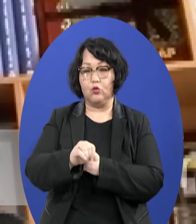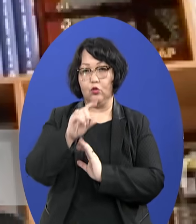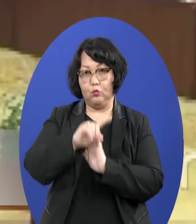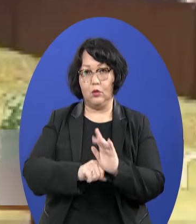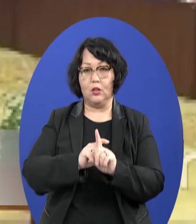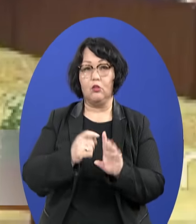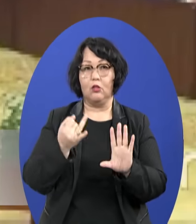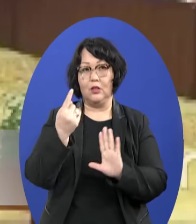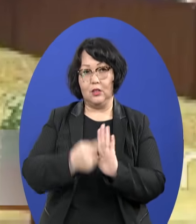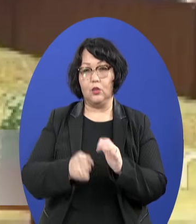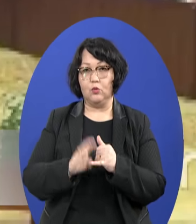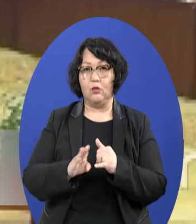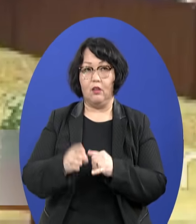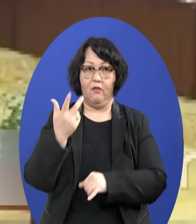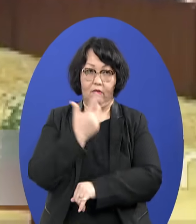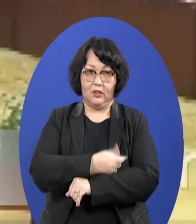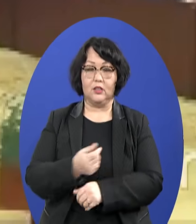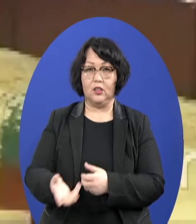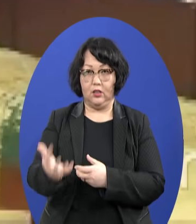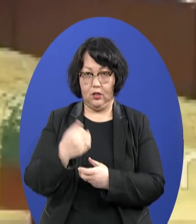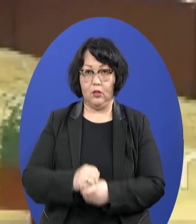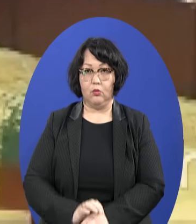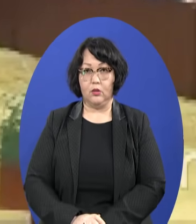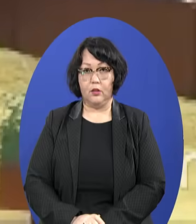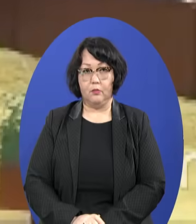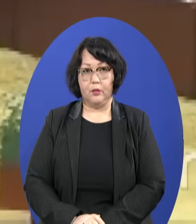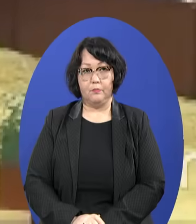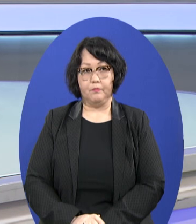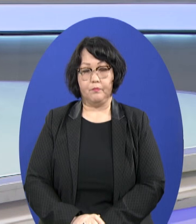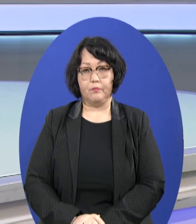сарын сүүлээр вакцин нийлүүлэгдэх юм байна.